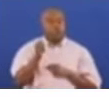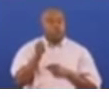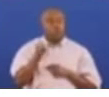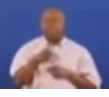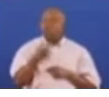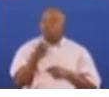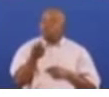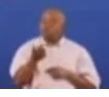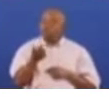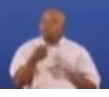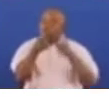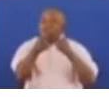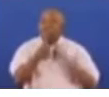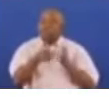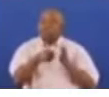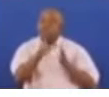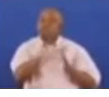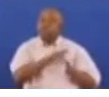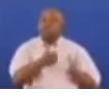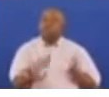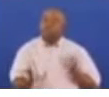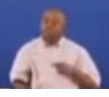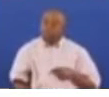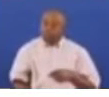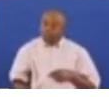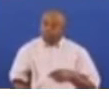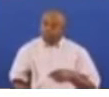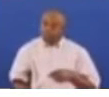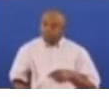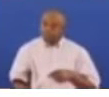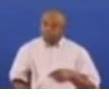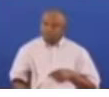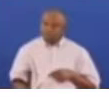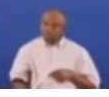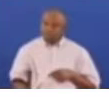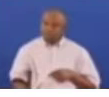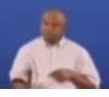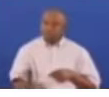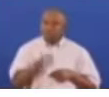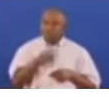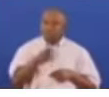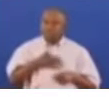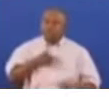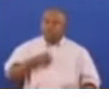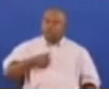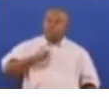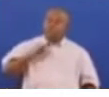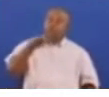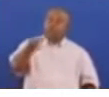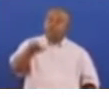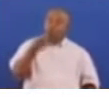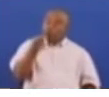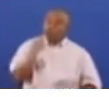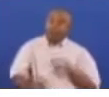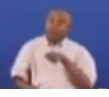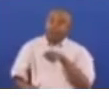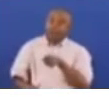mwenzangu. Lakini nataka kuambia Watanzania, na Mheshimiwa Spika, nitakupa hii ya kwangu kwa ridhaa yangu, uione